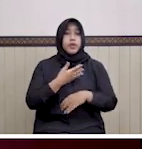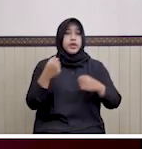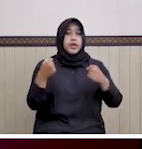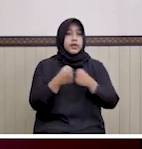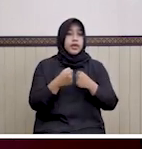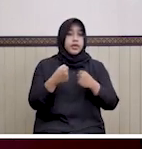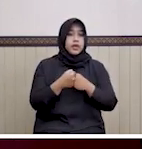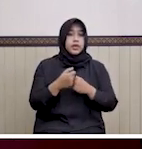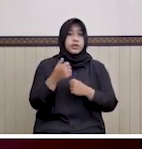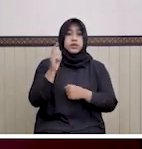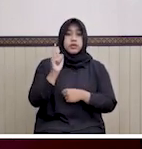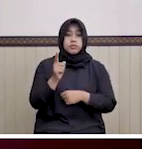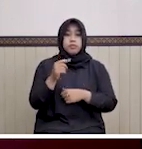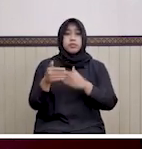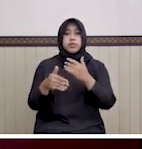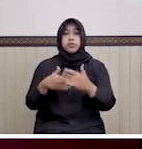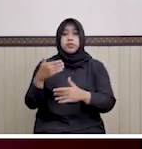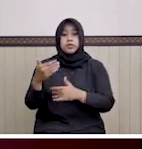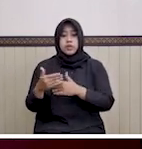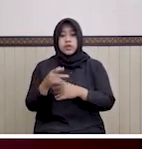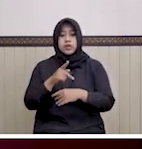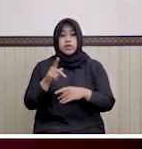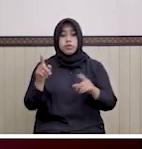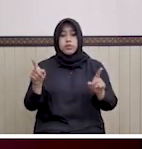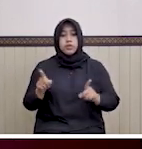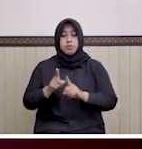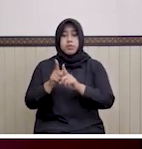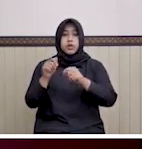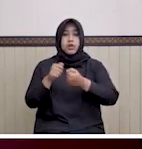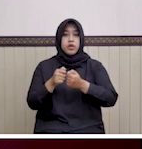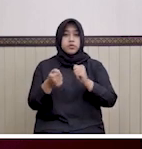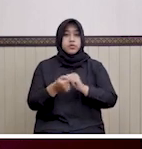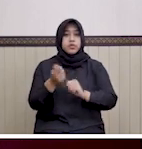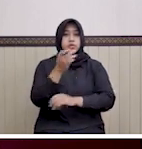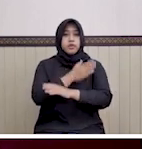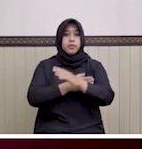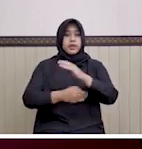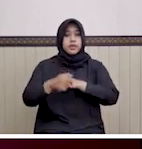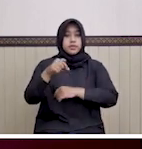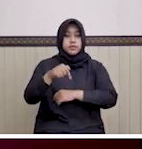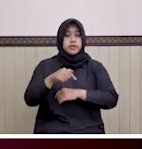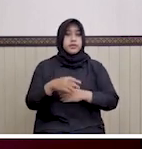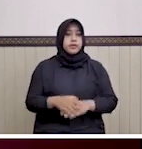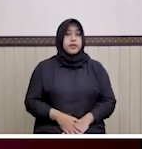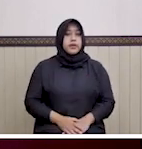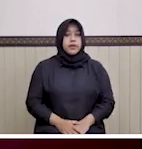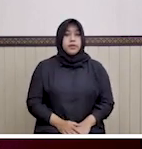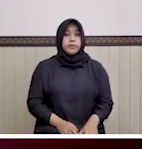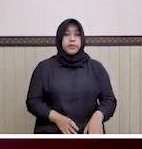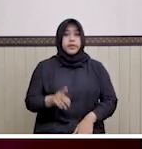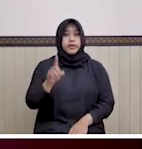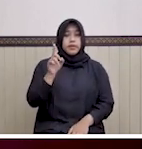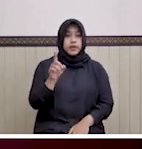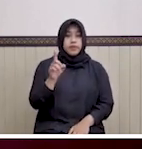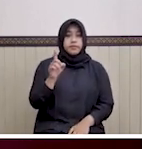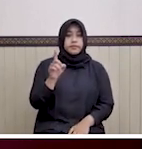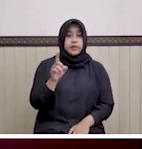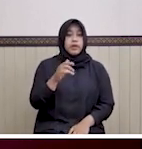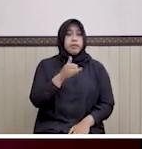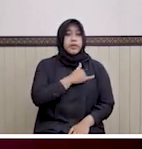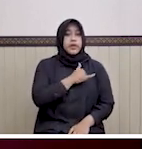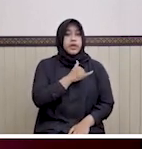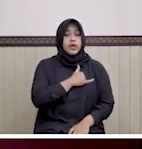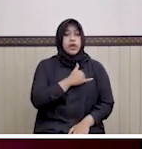memang menantang sih ketika kemudian kita mendaki kasus difabilitas ya kisah yang pertama adalah oh